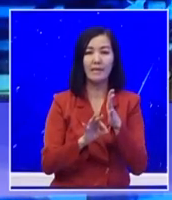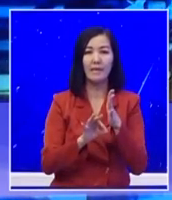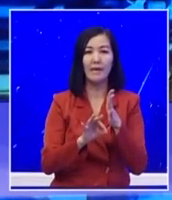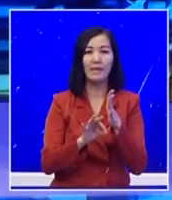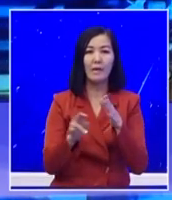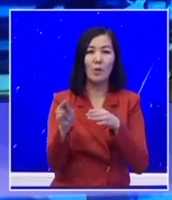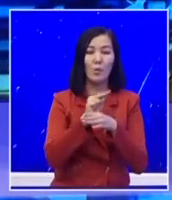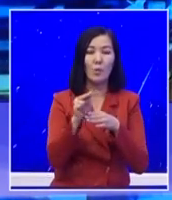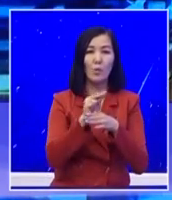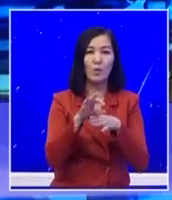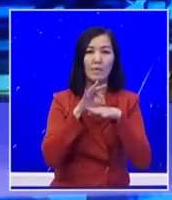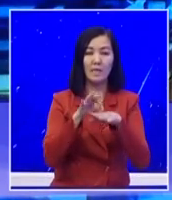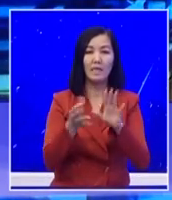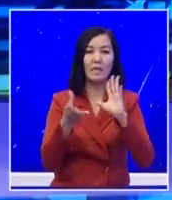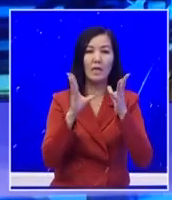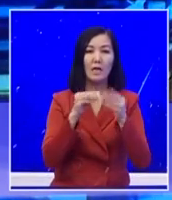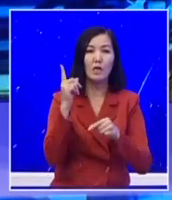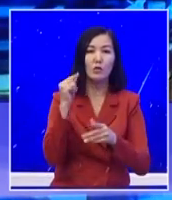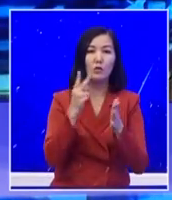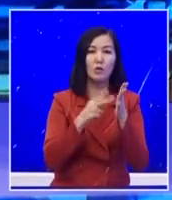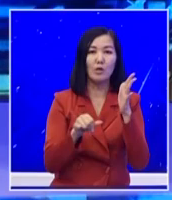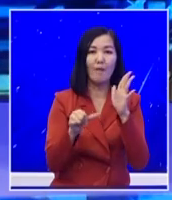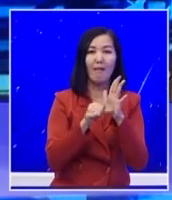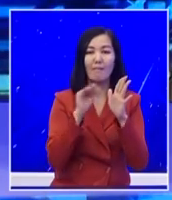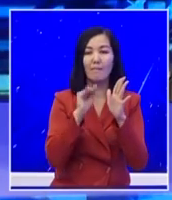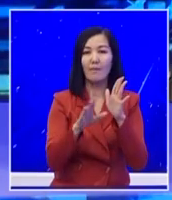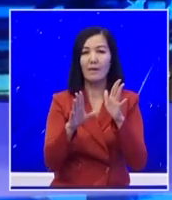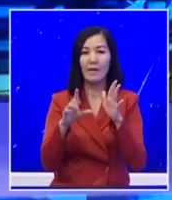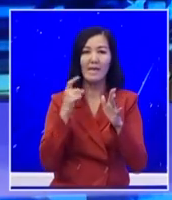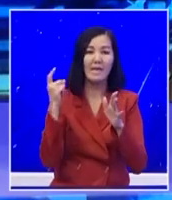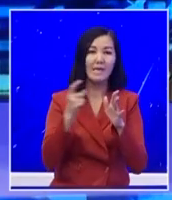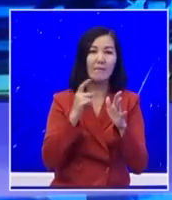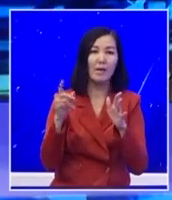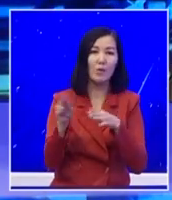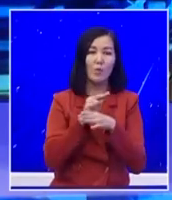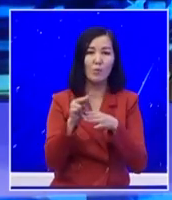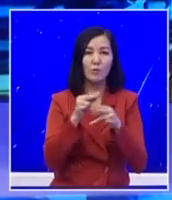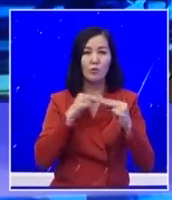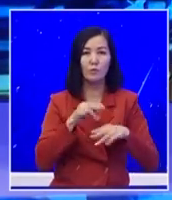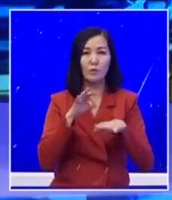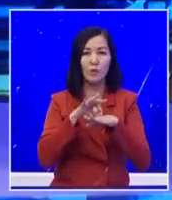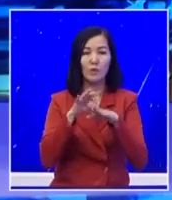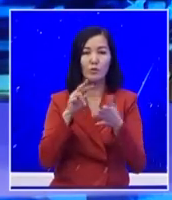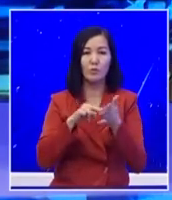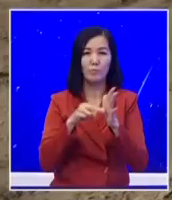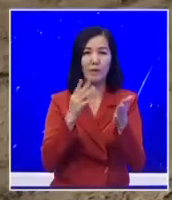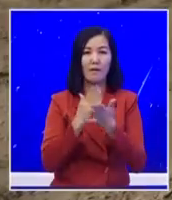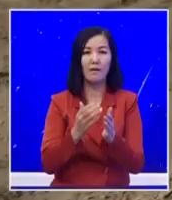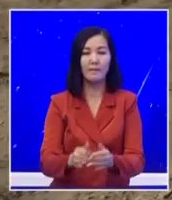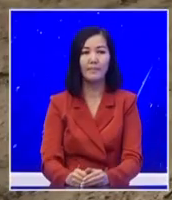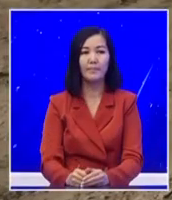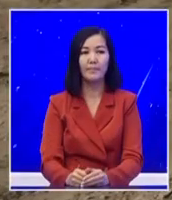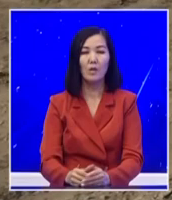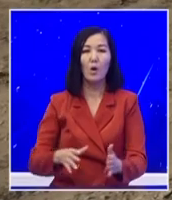құралдармен өңделді. Жалпы 126 мың гектардан астам алаңға химиялық өңдеу жұмыстары жүргізіледі деп жоспарланған.